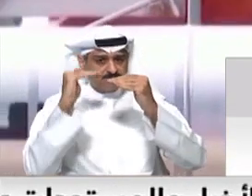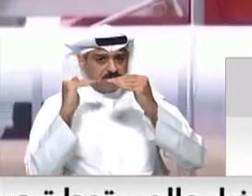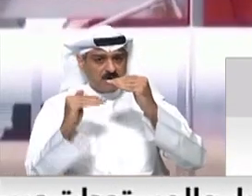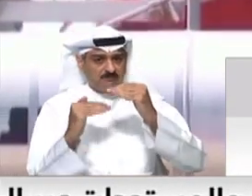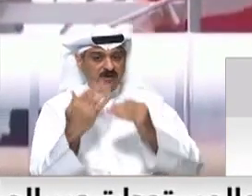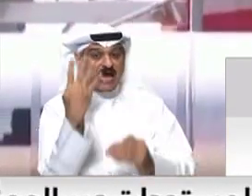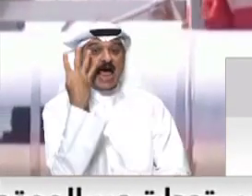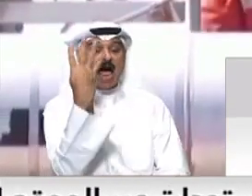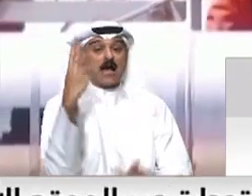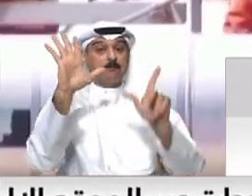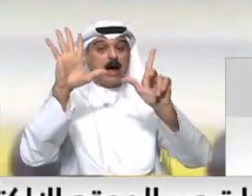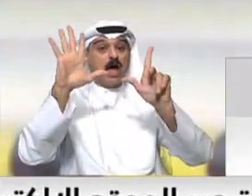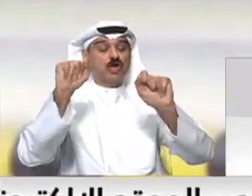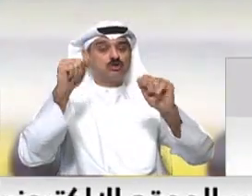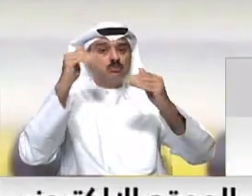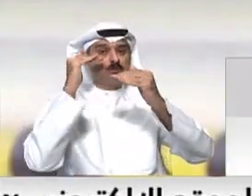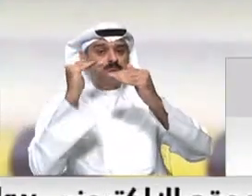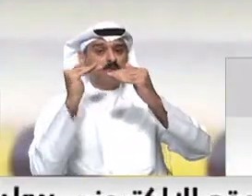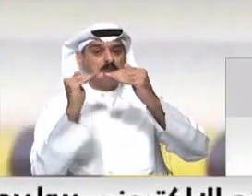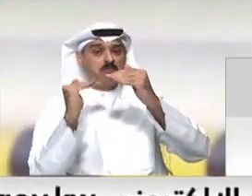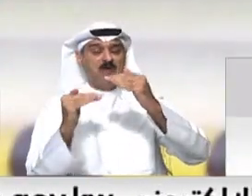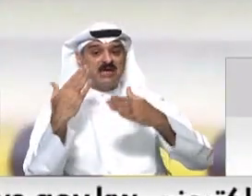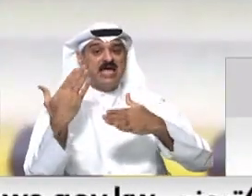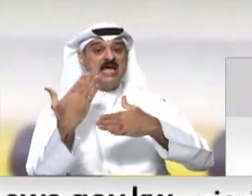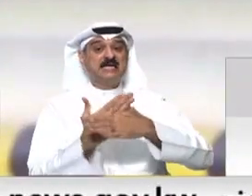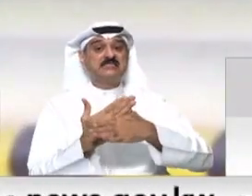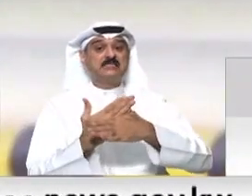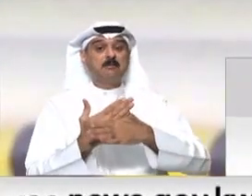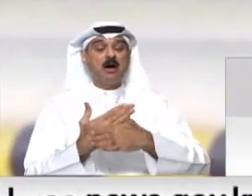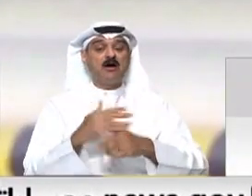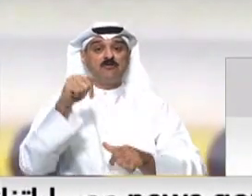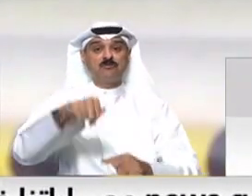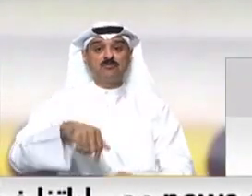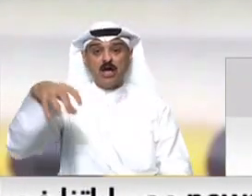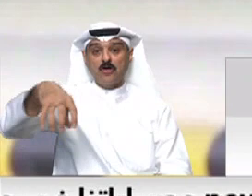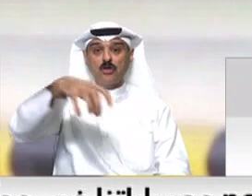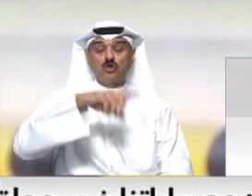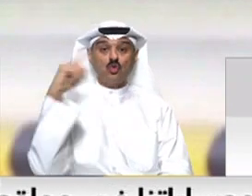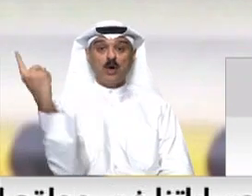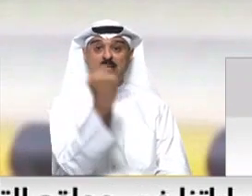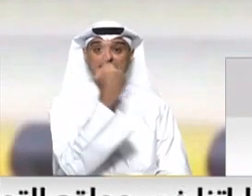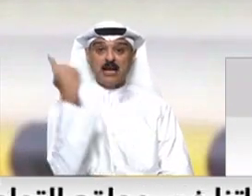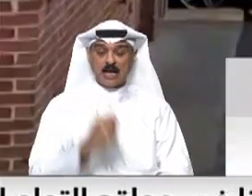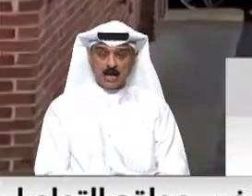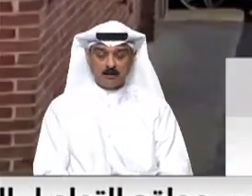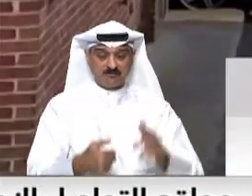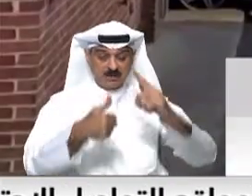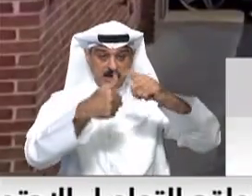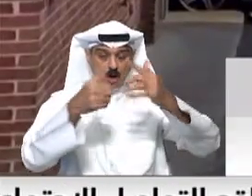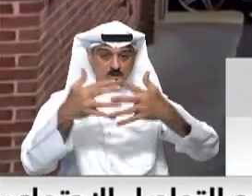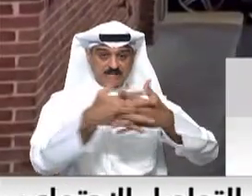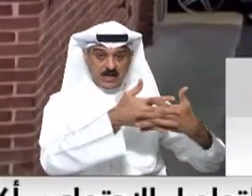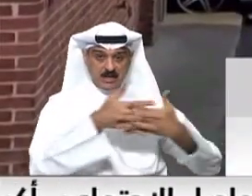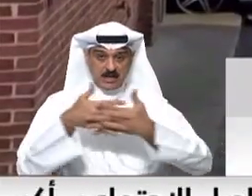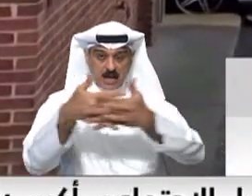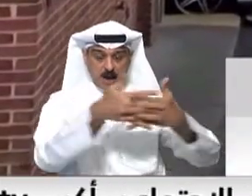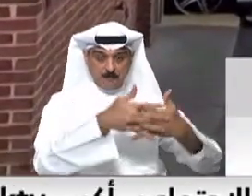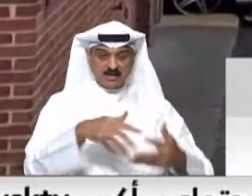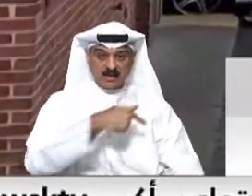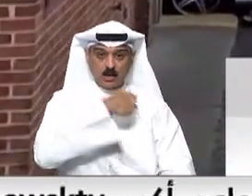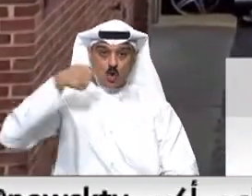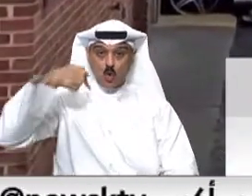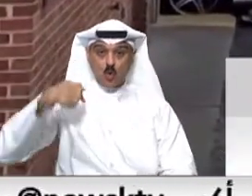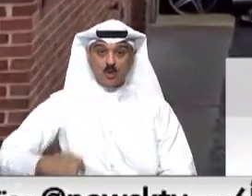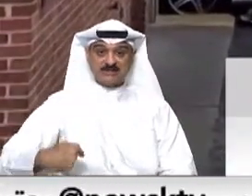اسابيع بفعل انحسار المخاوف في الدول المستهلكه الرئيسيه مثل الولايات المت والصين